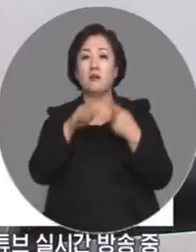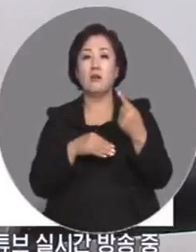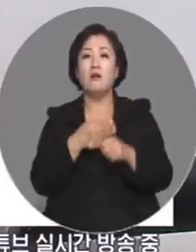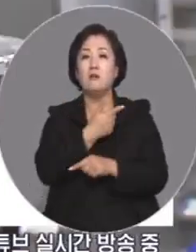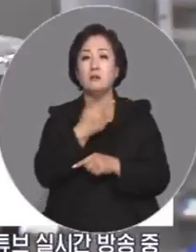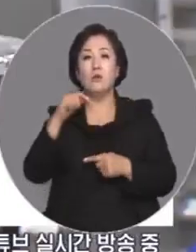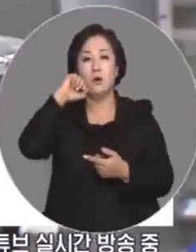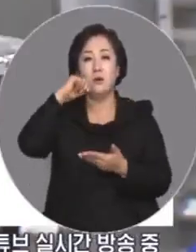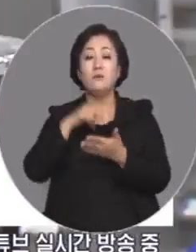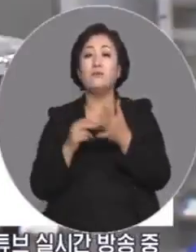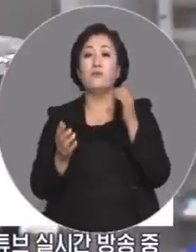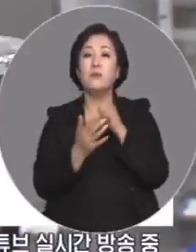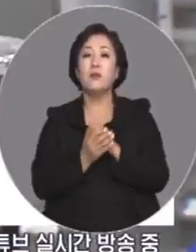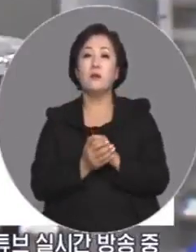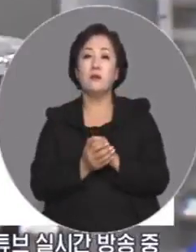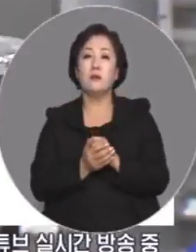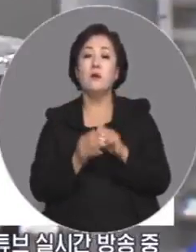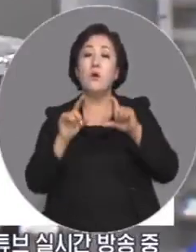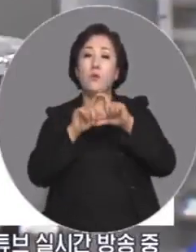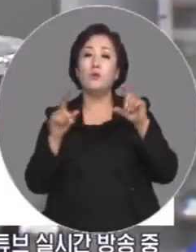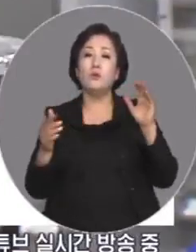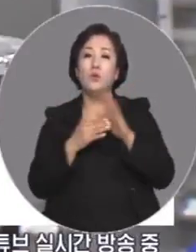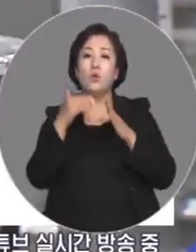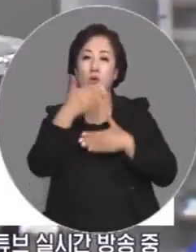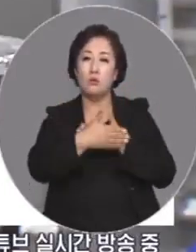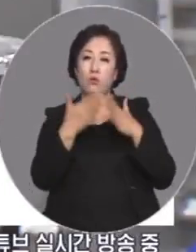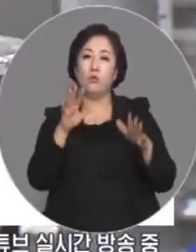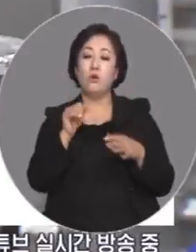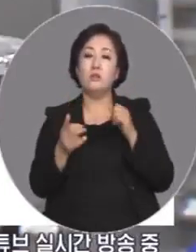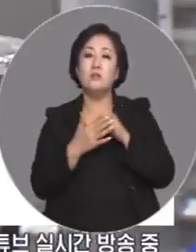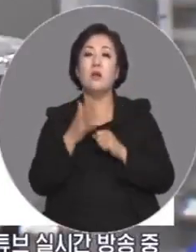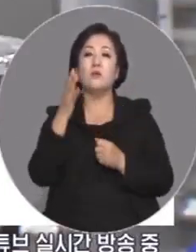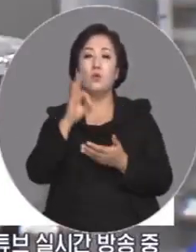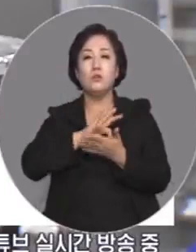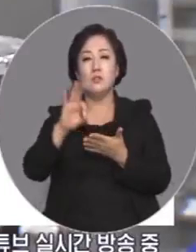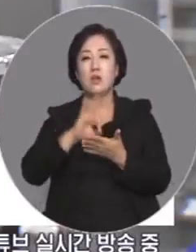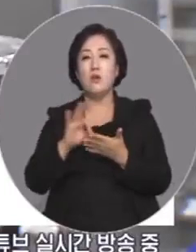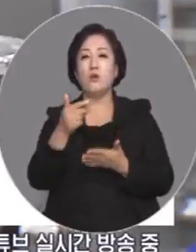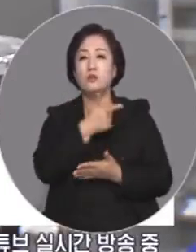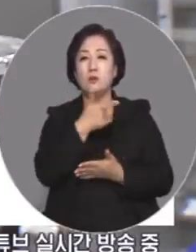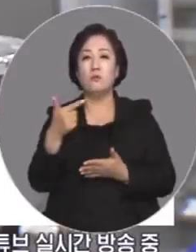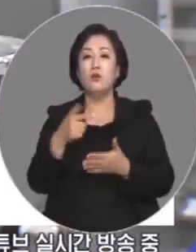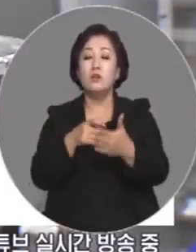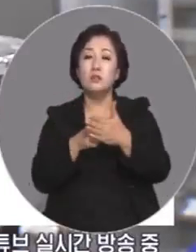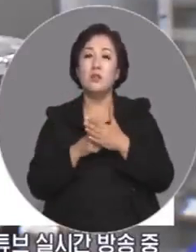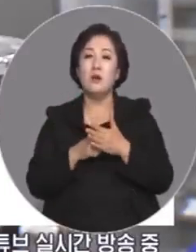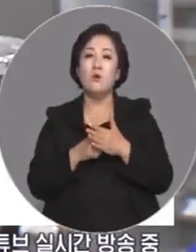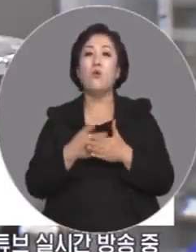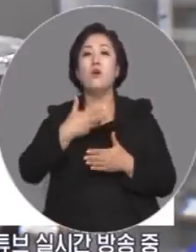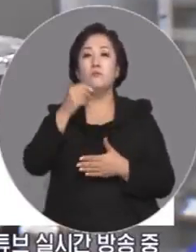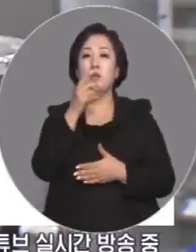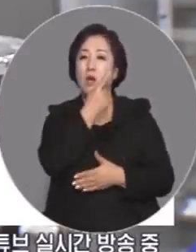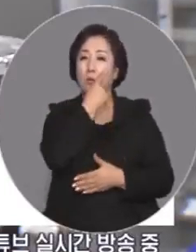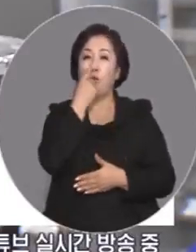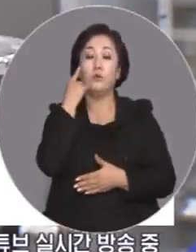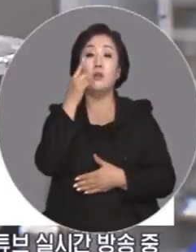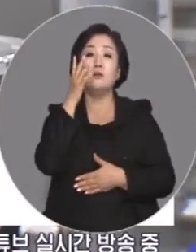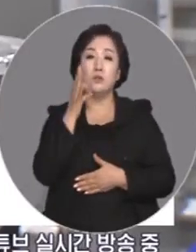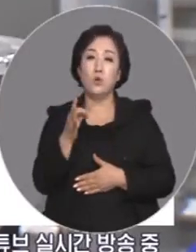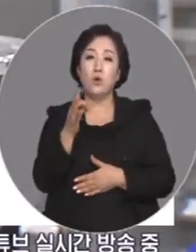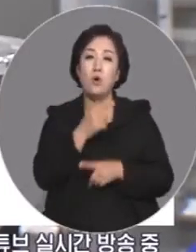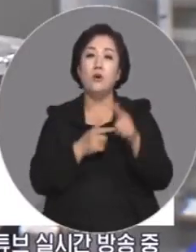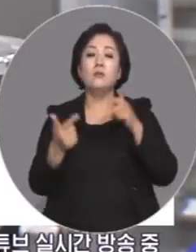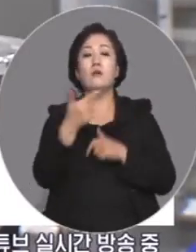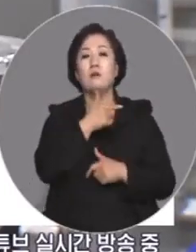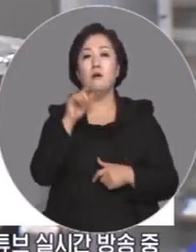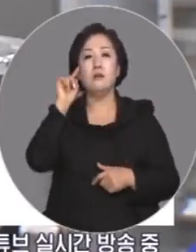점입니다. 스타트업 같은 경우에는 한 분이 또 솔직히 아쉬운 경우가 상당히 많고요. 그러다 보니까 높은 임대료랑 또 보증료 그 상당히